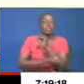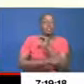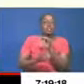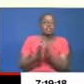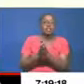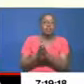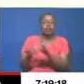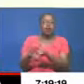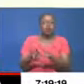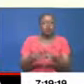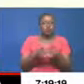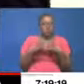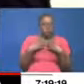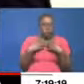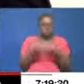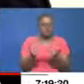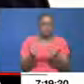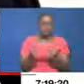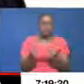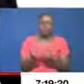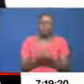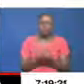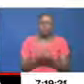jijini Birmingham.